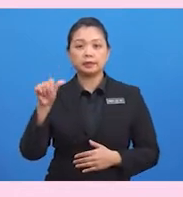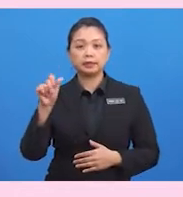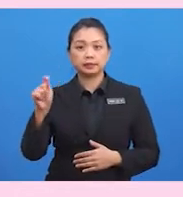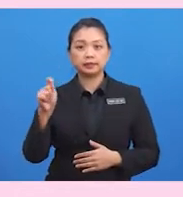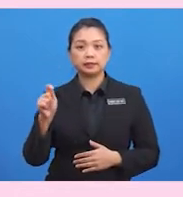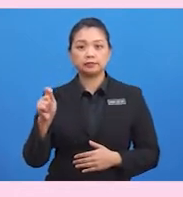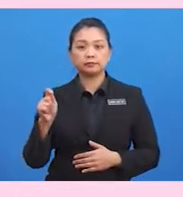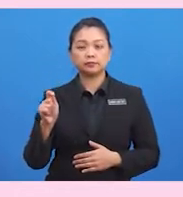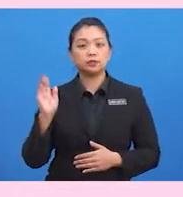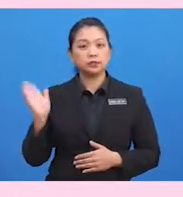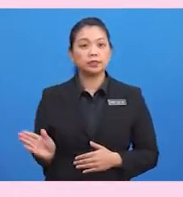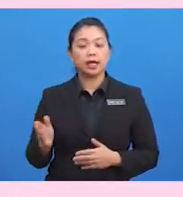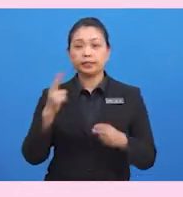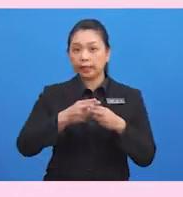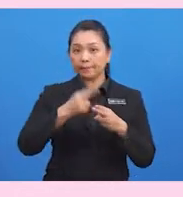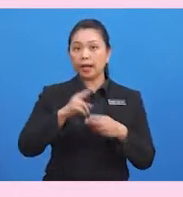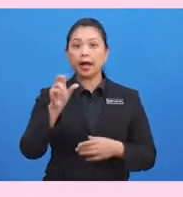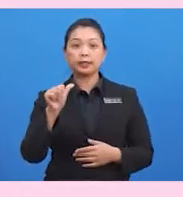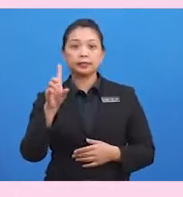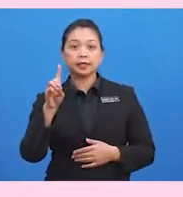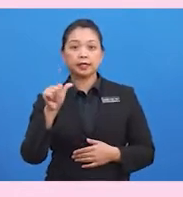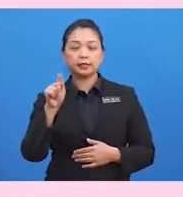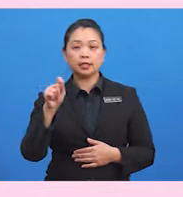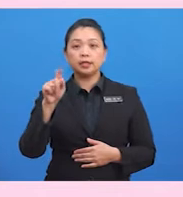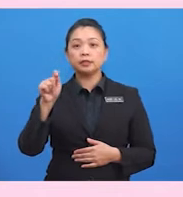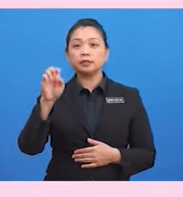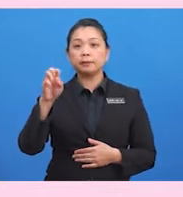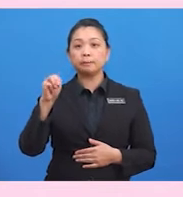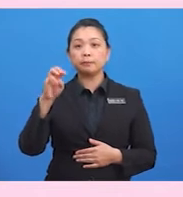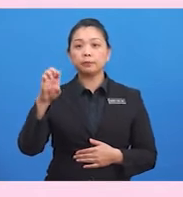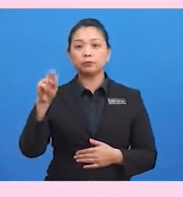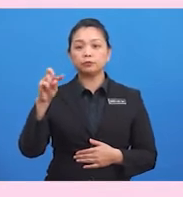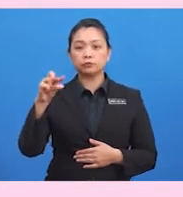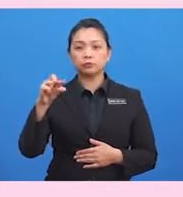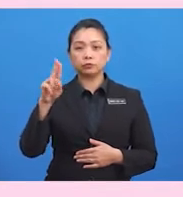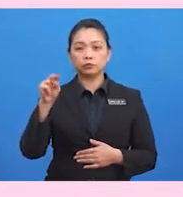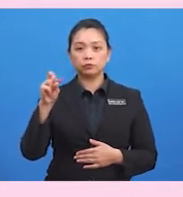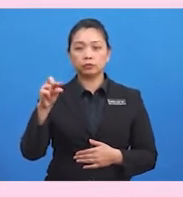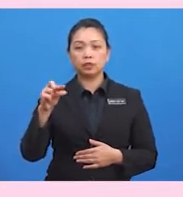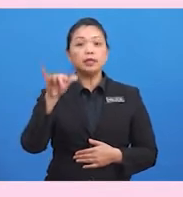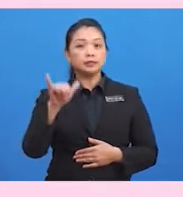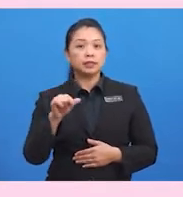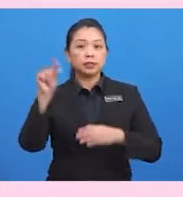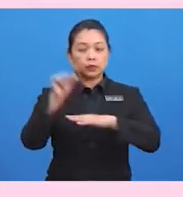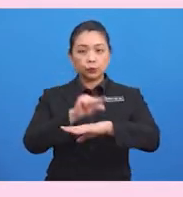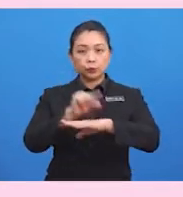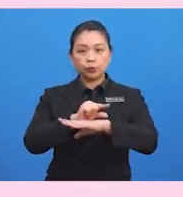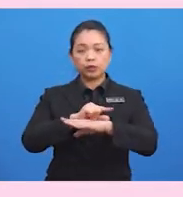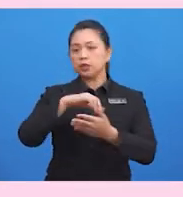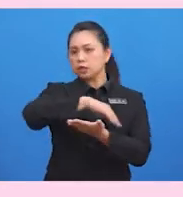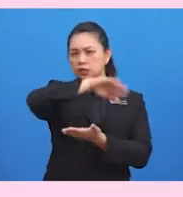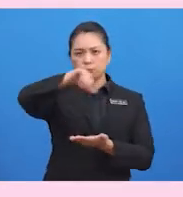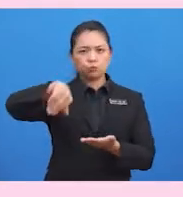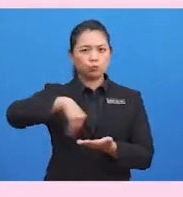ini dikenali sebagai ada Temanggung ada Temanggung merupakan undang-undang adat yang digunakan